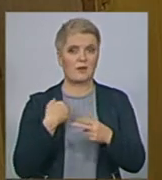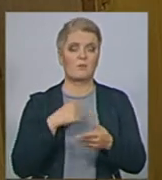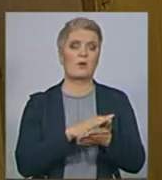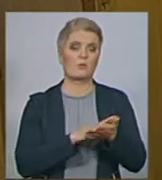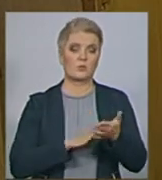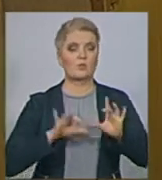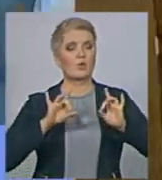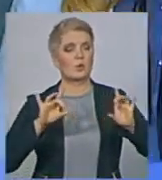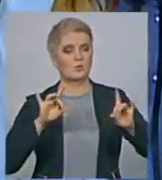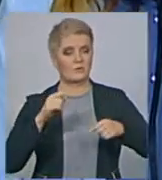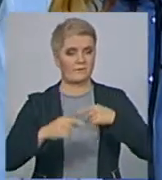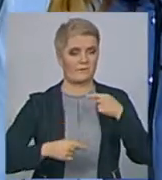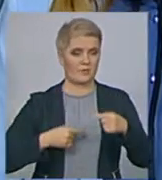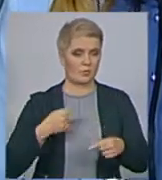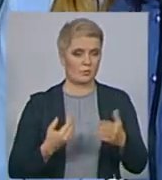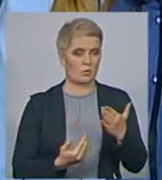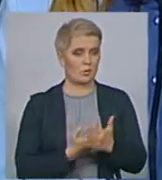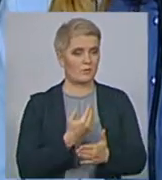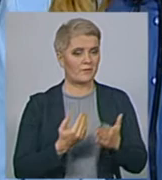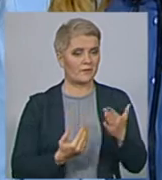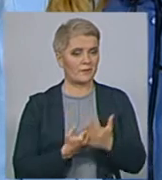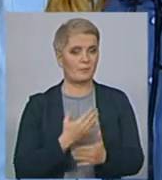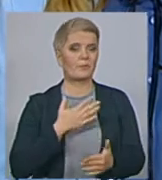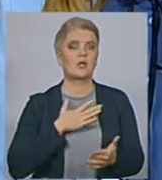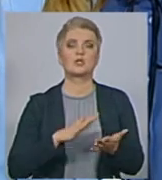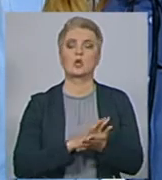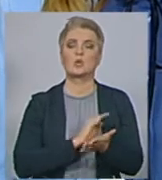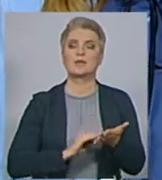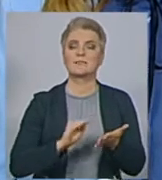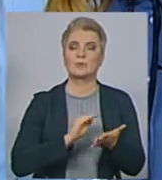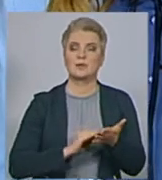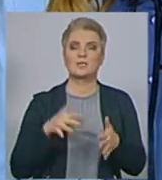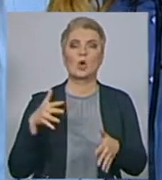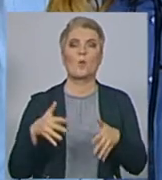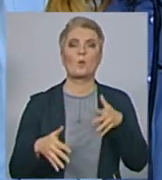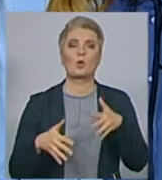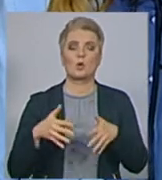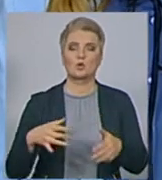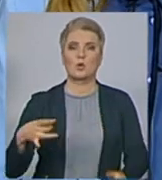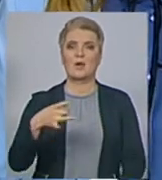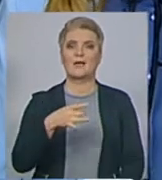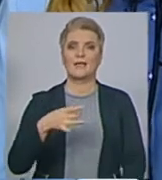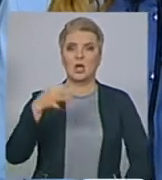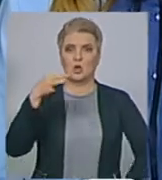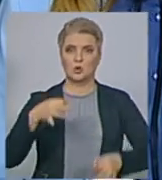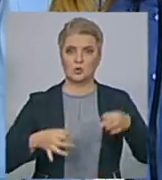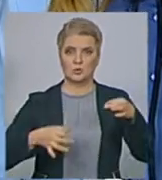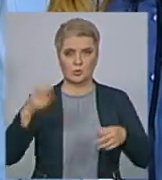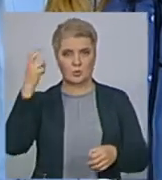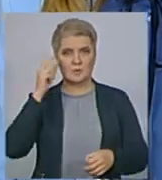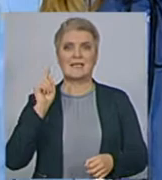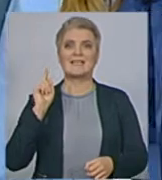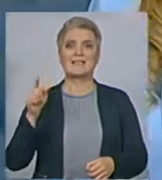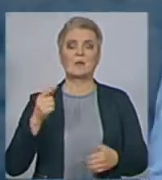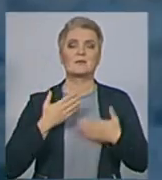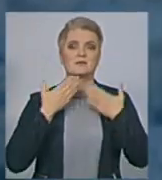у наступних випусках новин. Дякую, це була Дар'я Коваль з Оболонського райсуду в столиці. Там нині зачитують вирок у